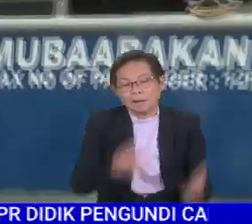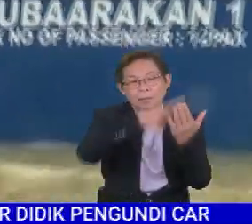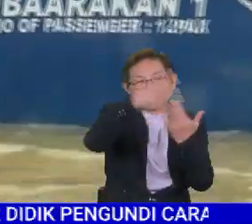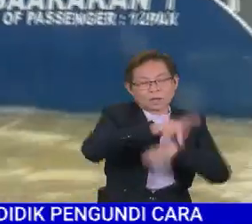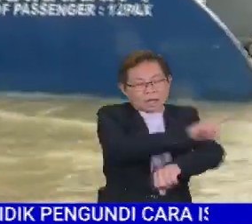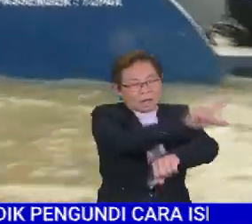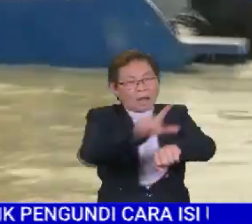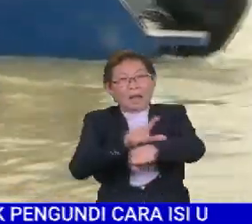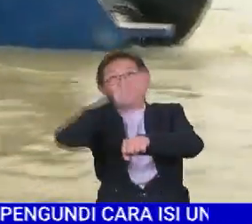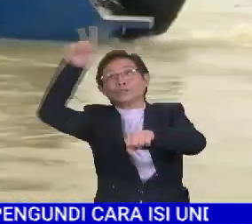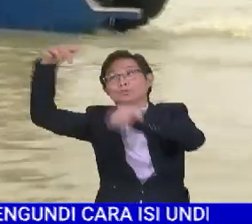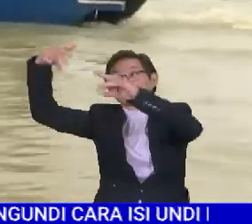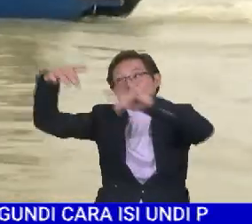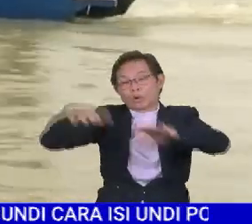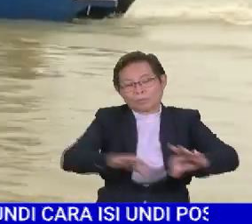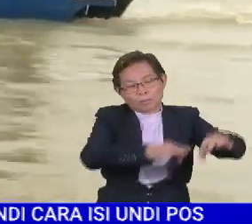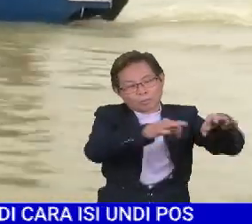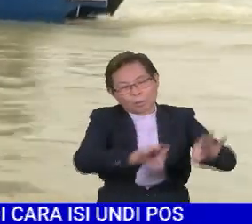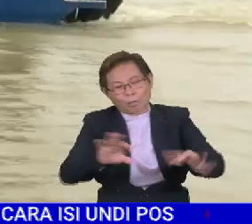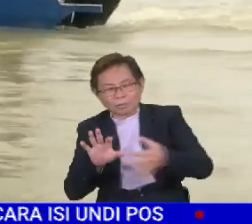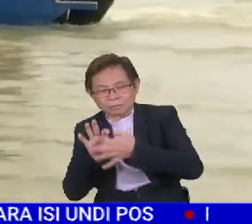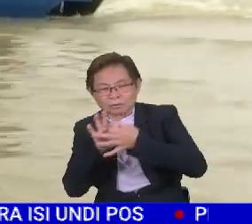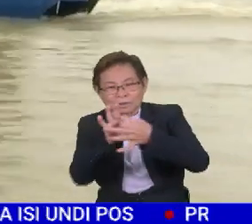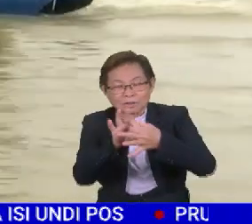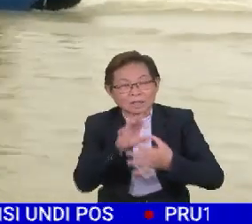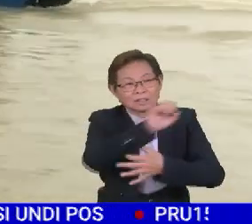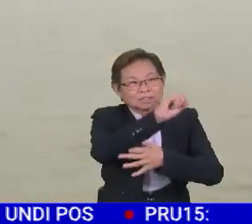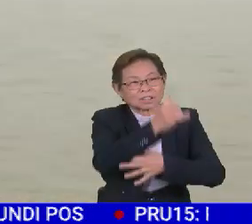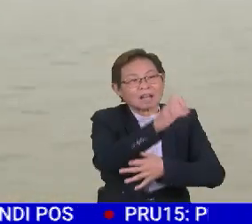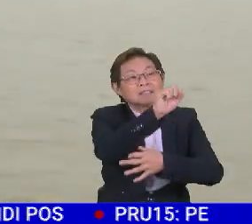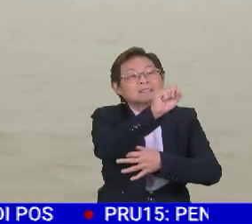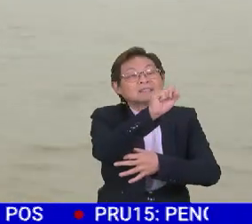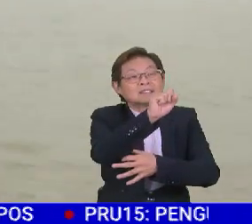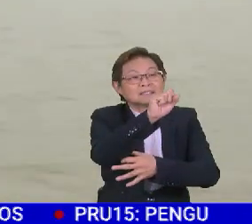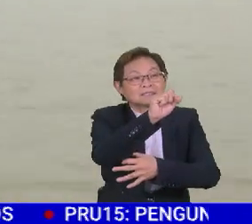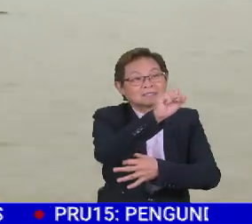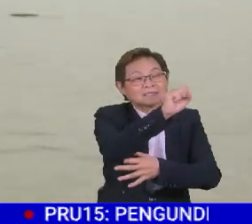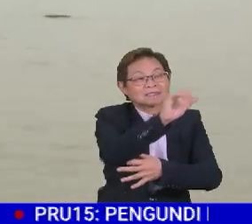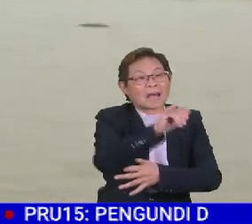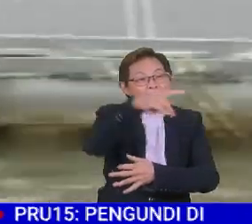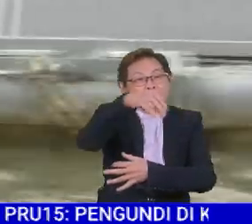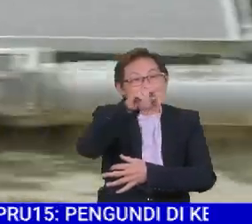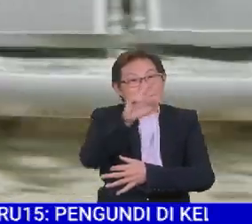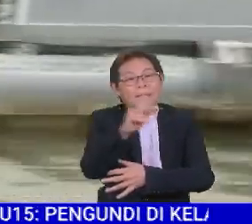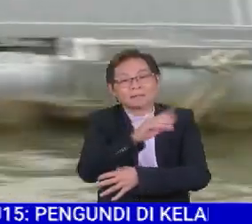Projek ladang solar terapung merupakan usaha sama antara syarikat Saipak Estuary dan